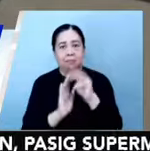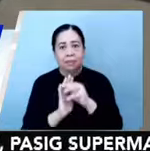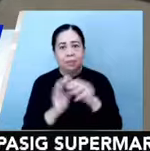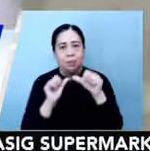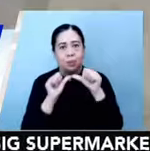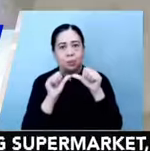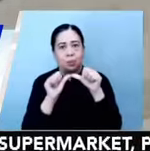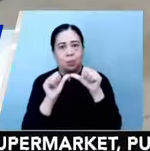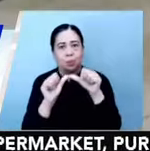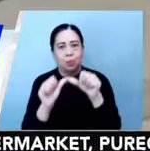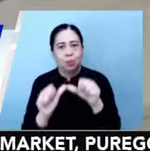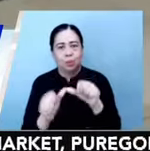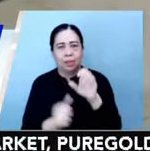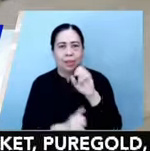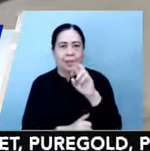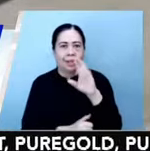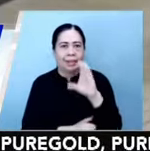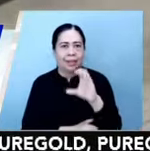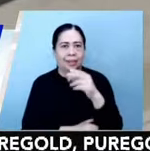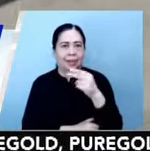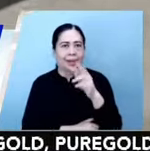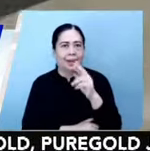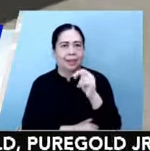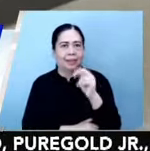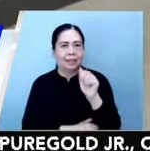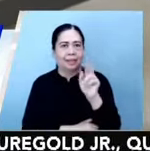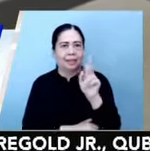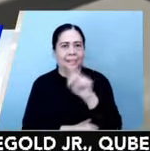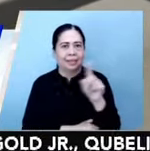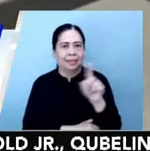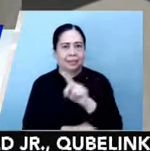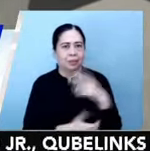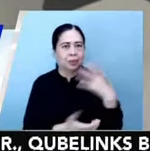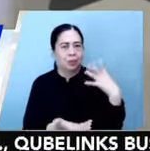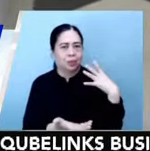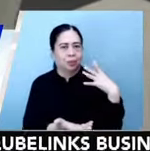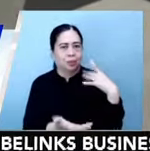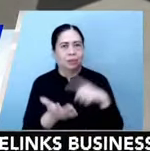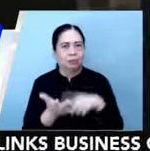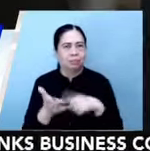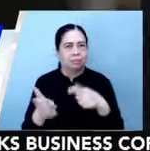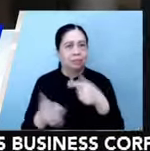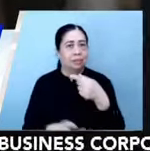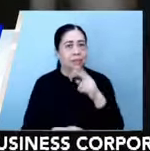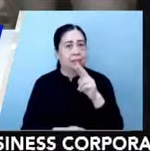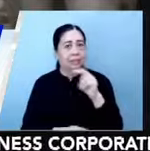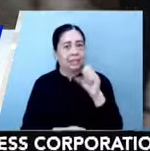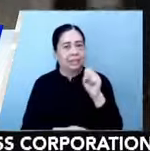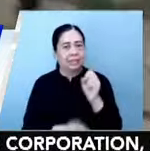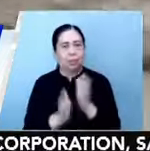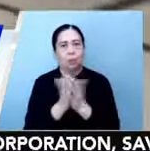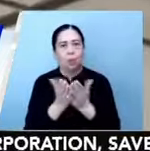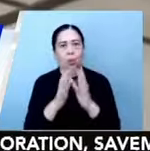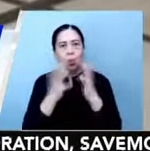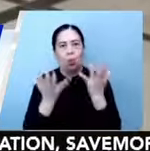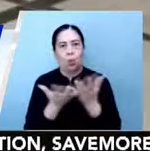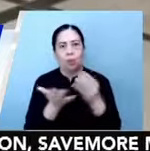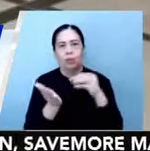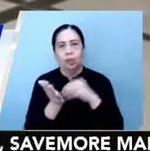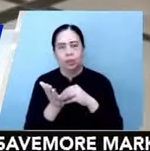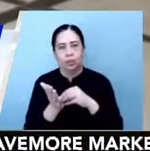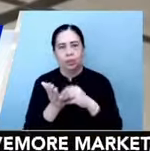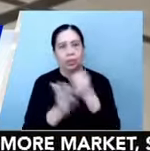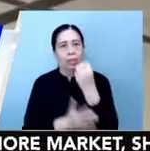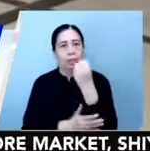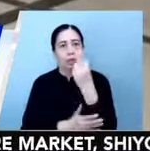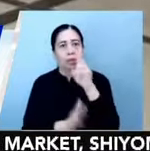Eric Hernandez. Hinihintay pa ang pagkilala nito sa Guinness World Records. Nasa 12 hours ang